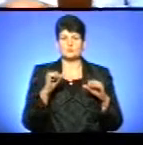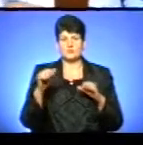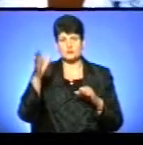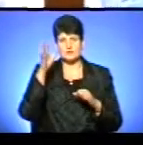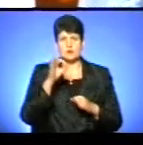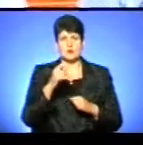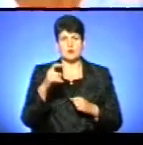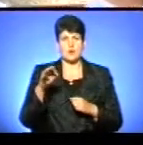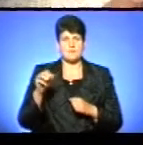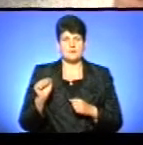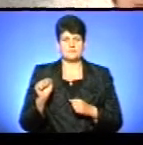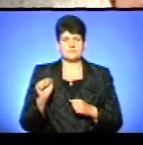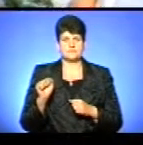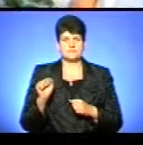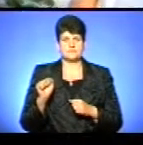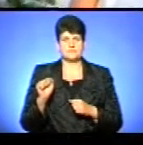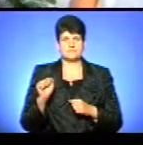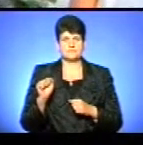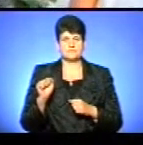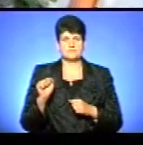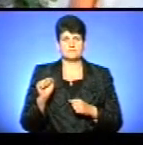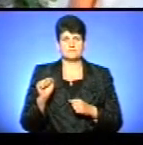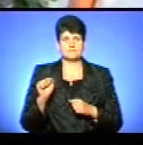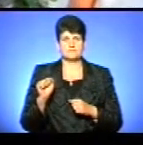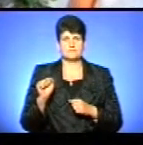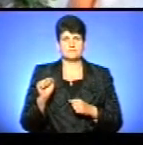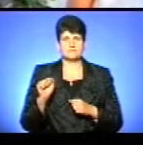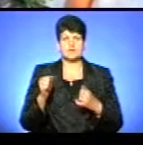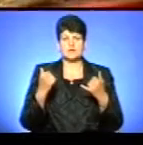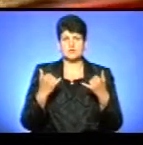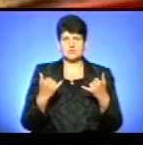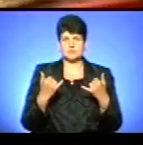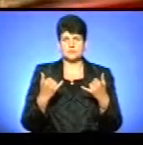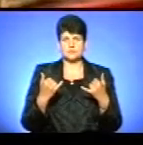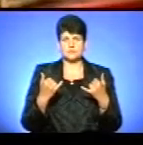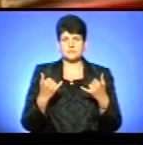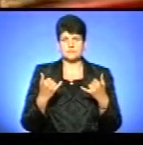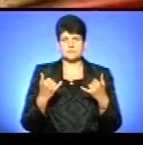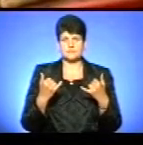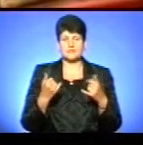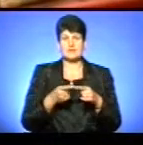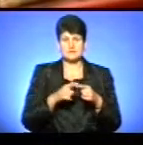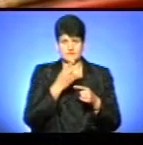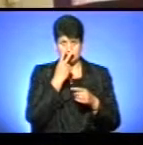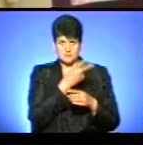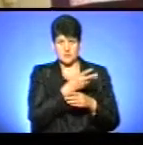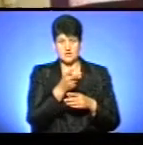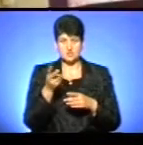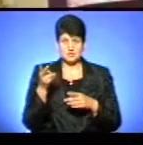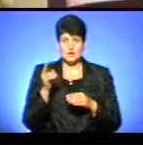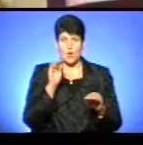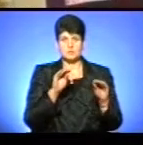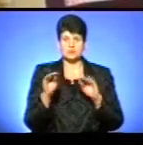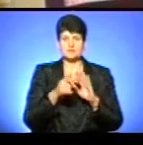Ольга Хома. Перший вересня. По сьогодні На цих кадрах ви бачите